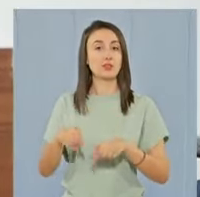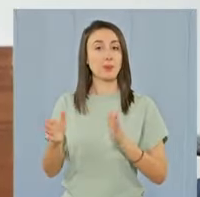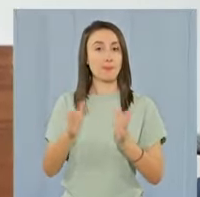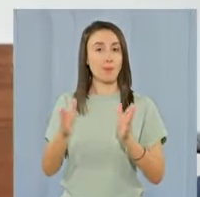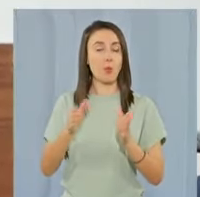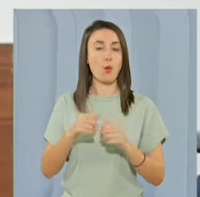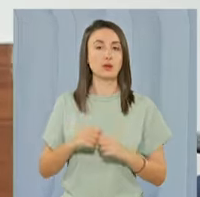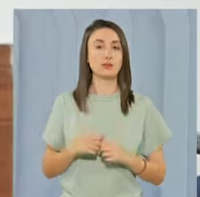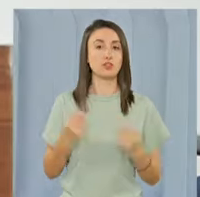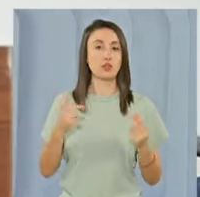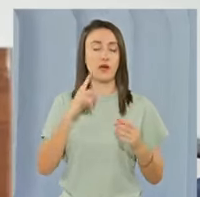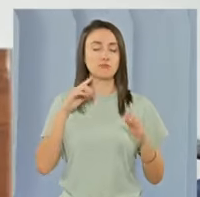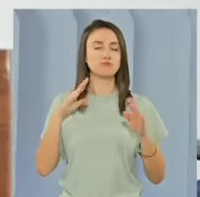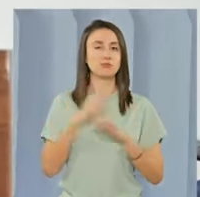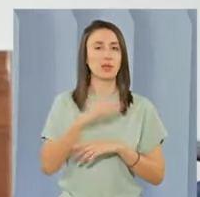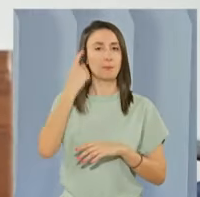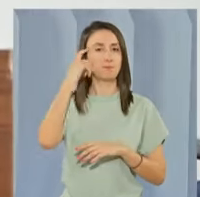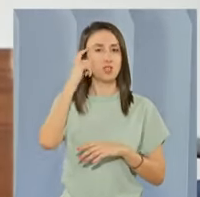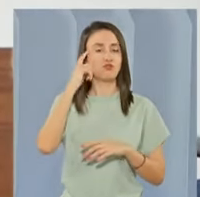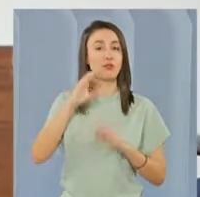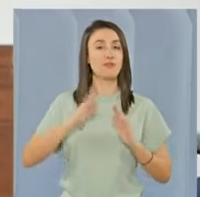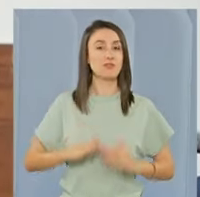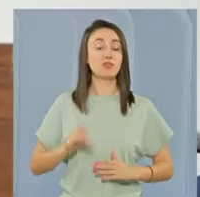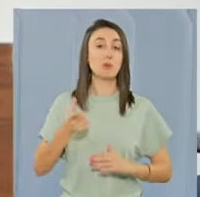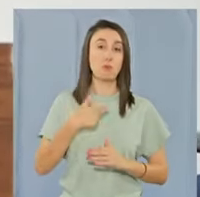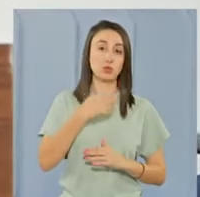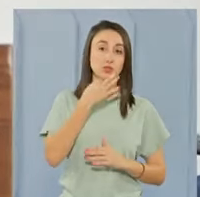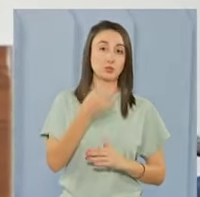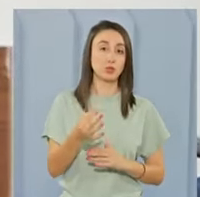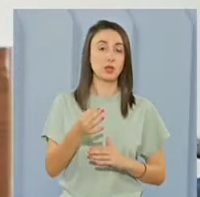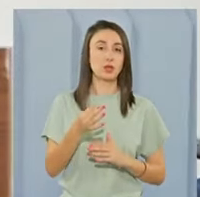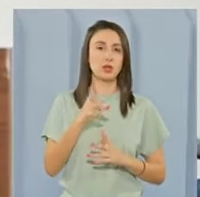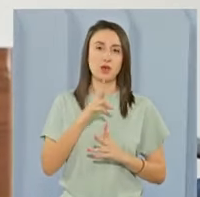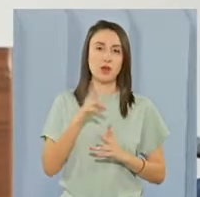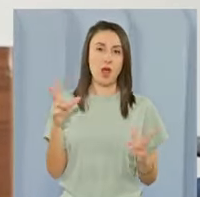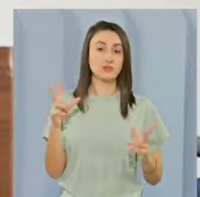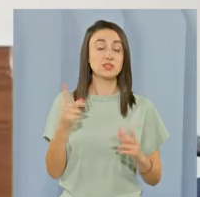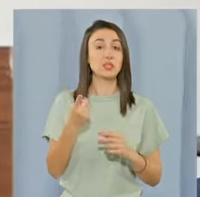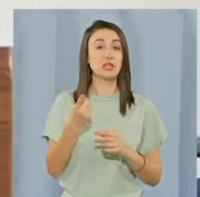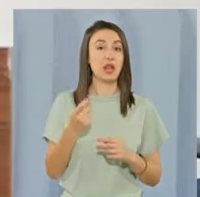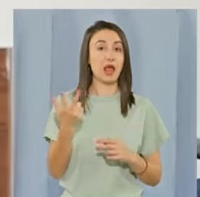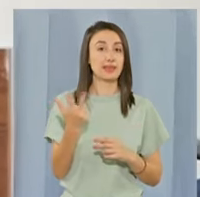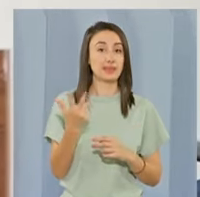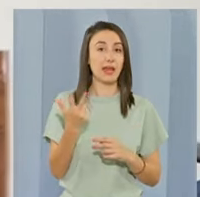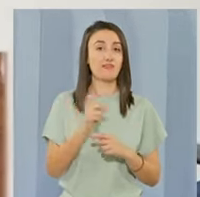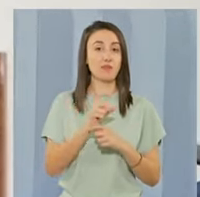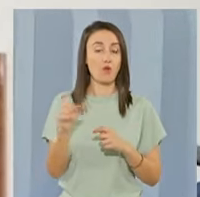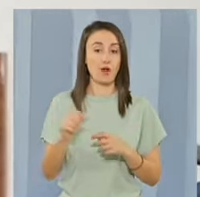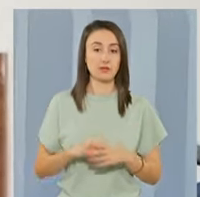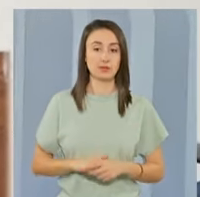unor agresiuni fizice și psihice ce pot fi catalogate drept cruzimi din partea celor trei